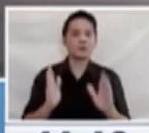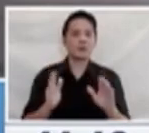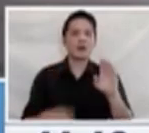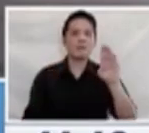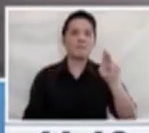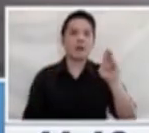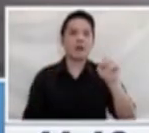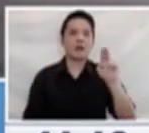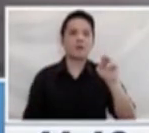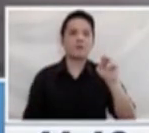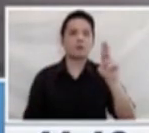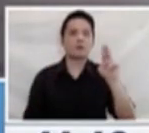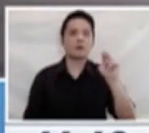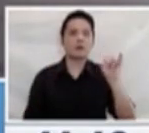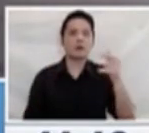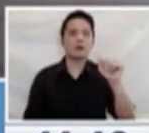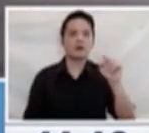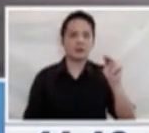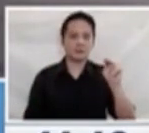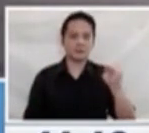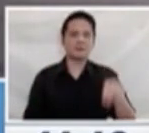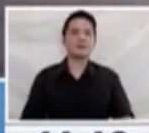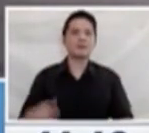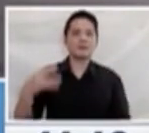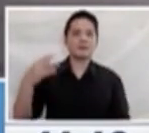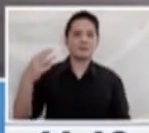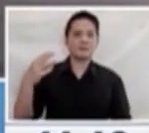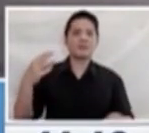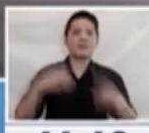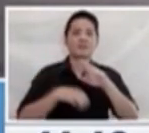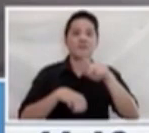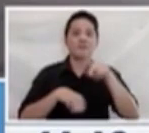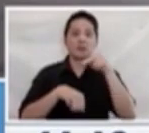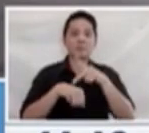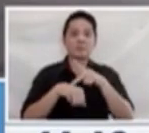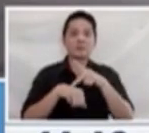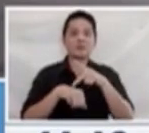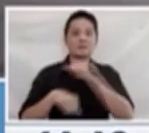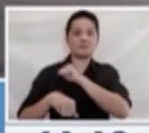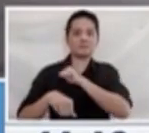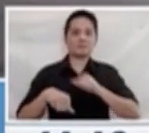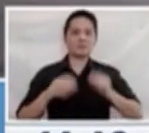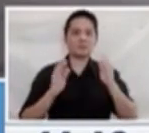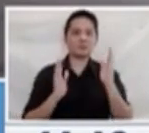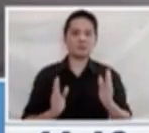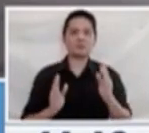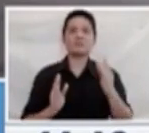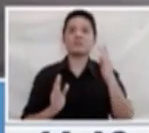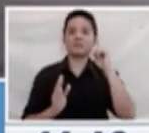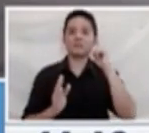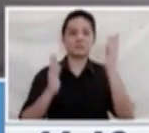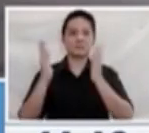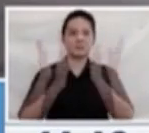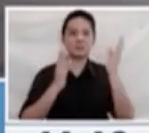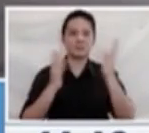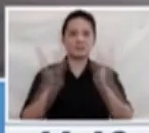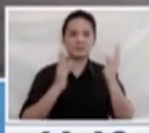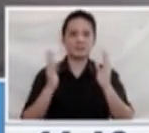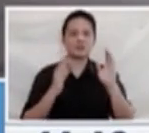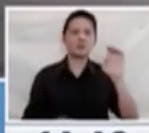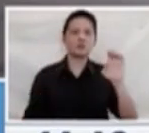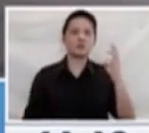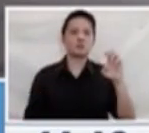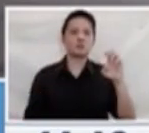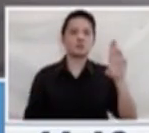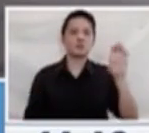mga resulta sa PCR swab. Sangayon po sa presidente, binibigyan niya ng otoridad ang lahat ng mga